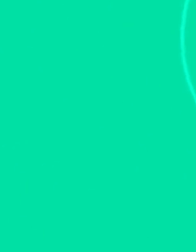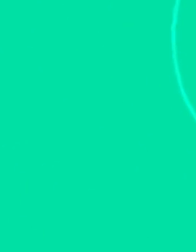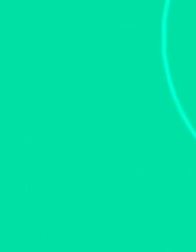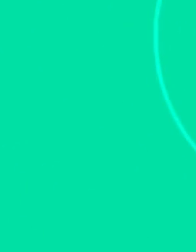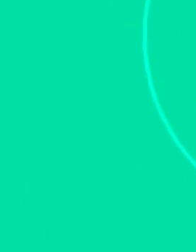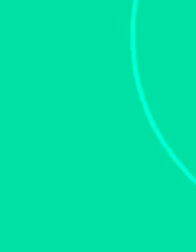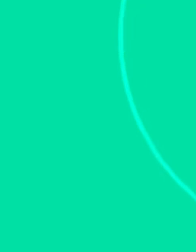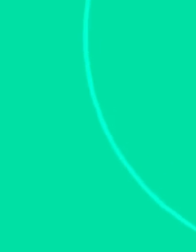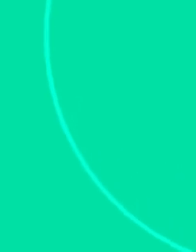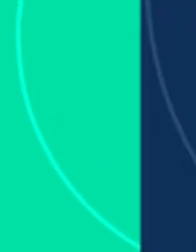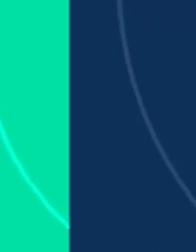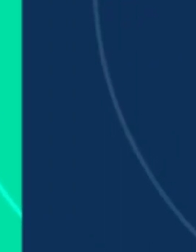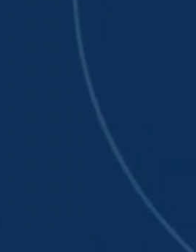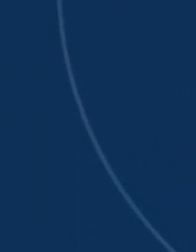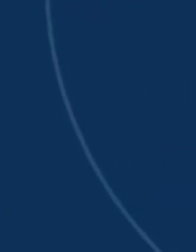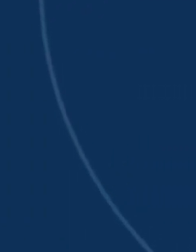Музика